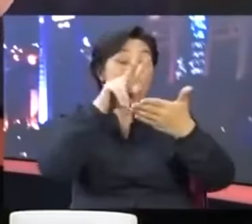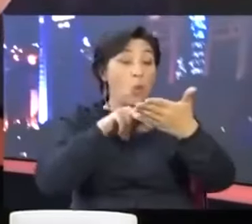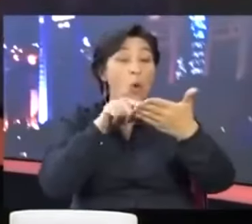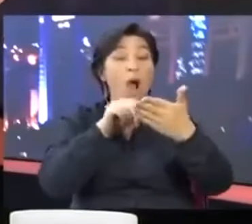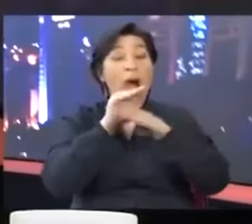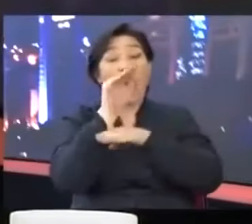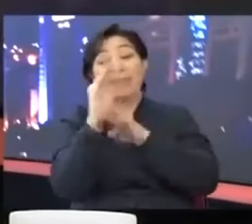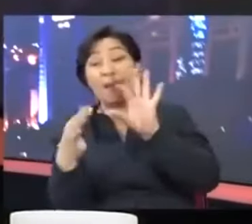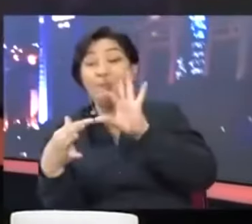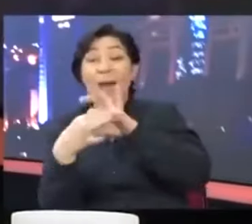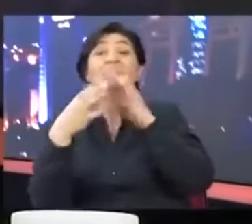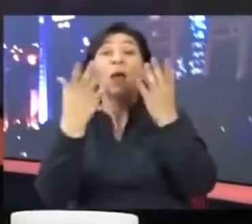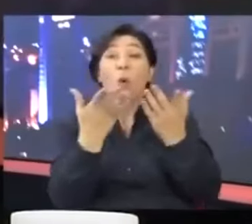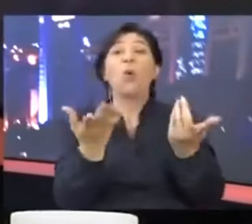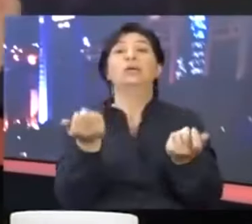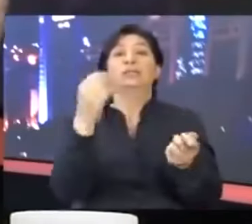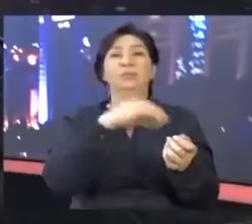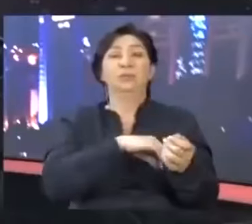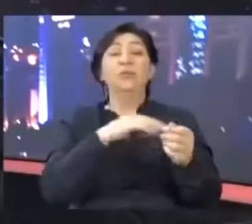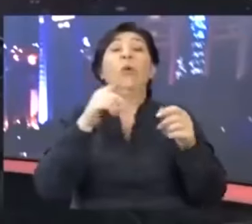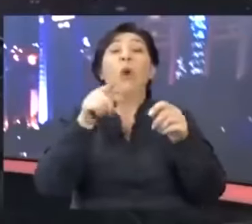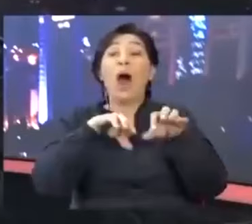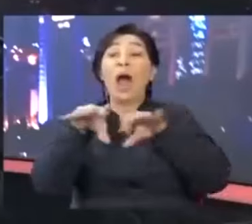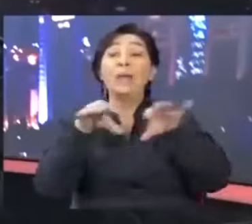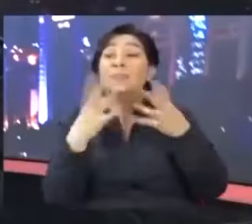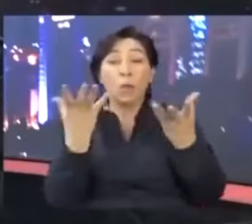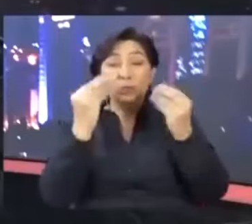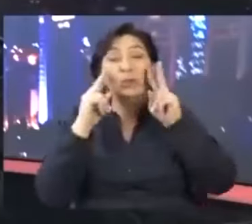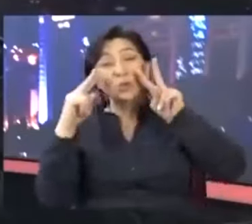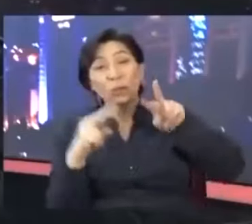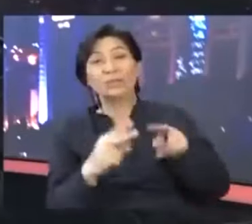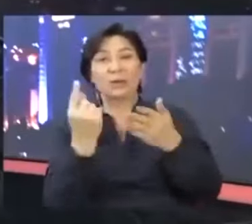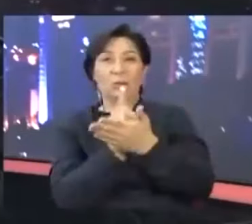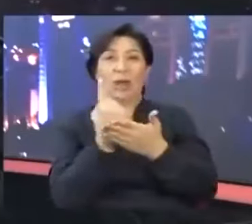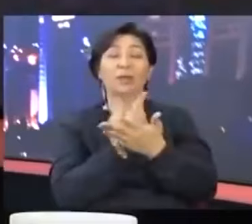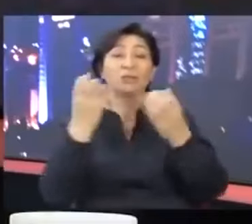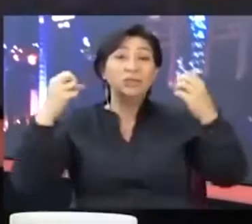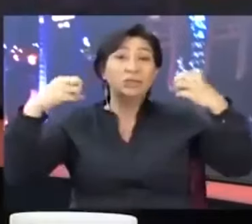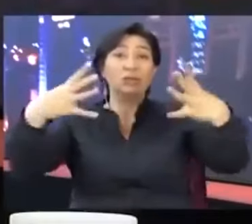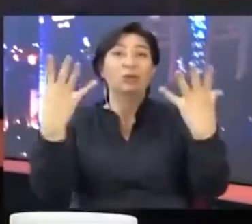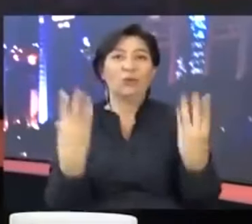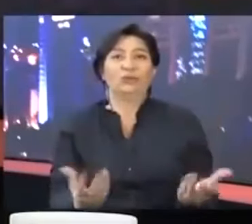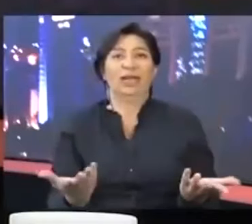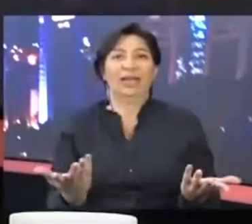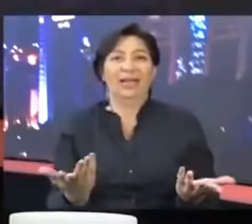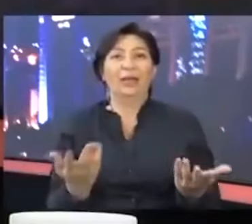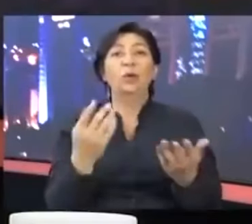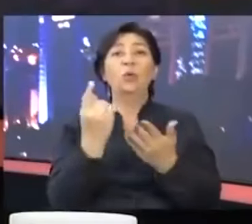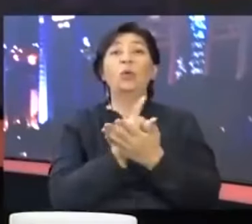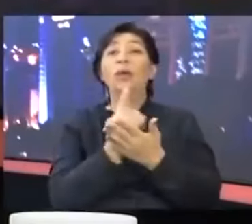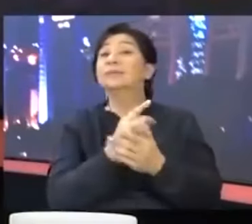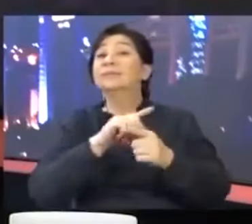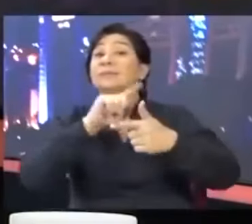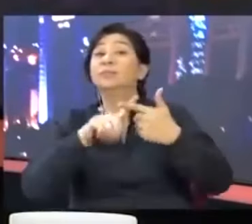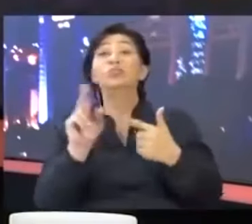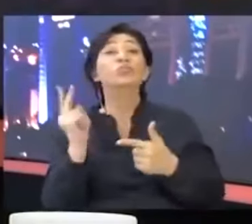Şifa olacak uygularsan Kulan Furkan olacak ayırt ediciliği gösterecek veya Kur'an Nur olacak Kur'an'ın yine sıfatlarından biri